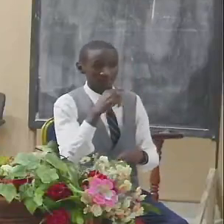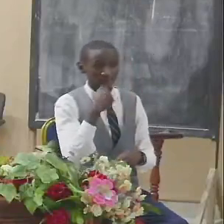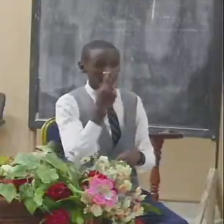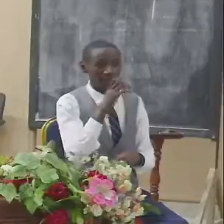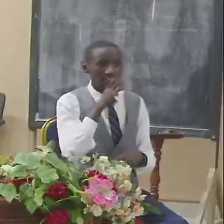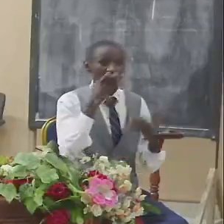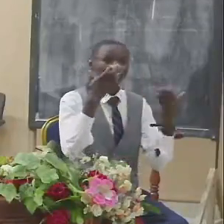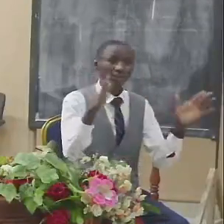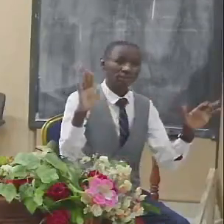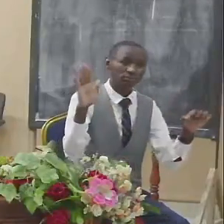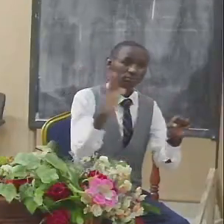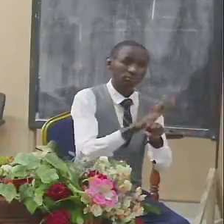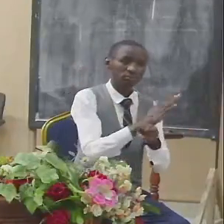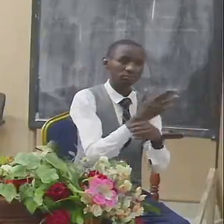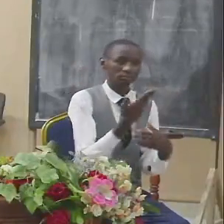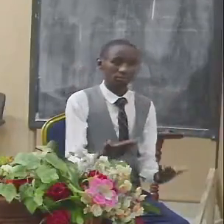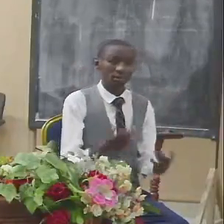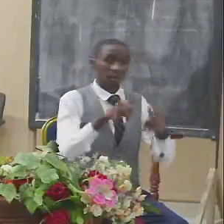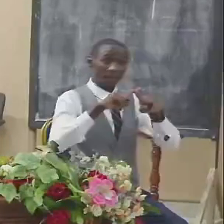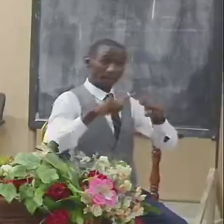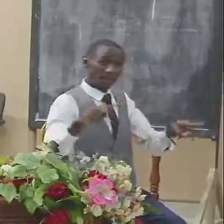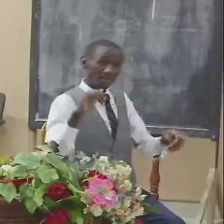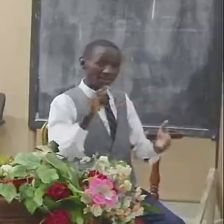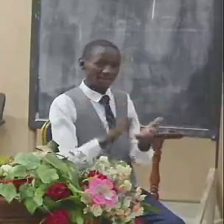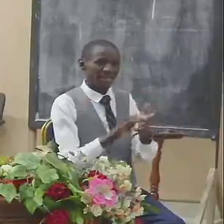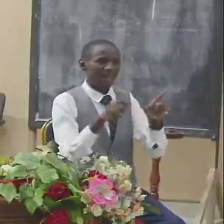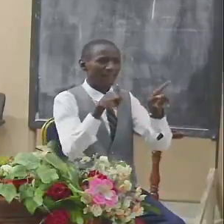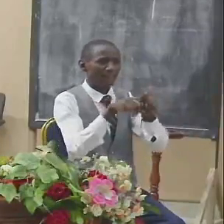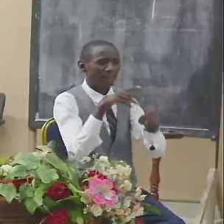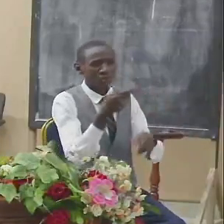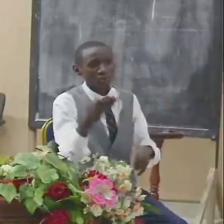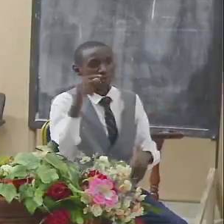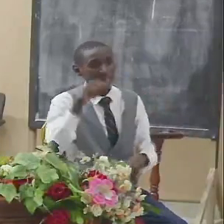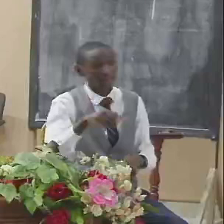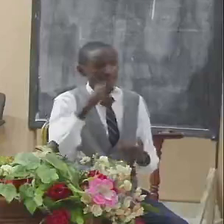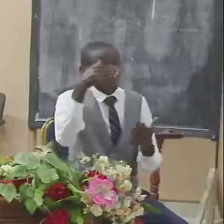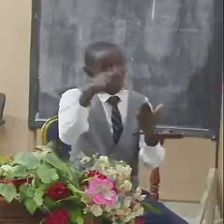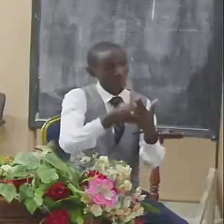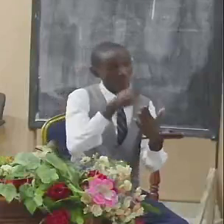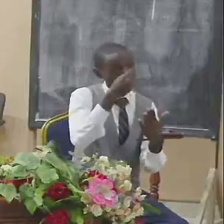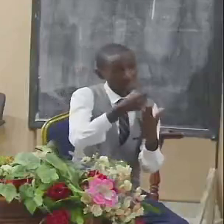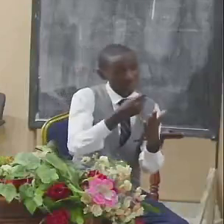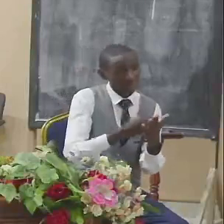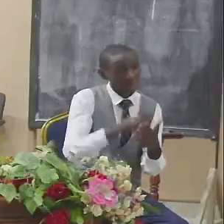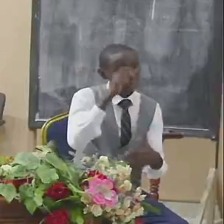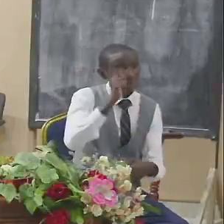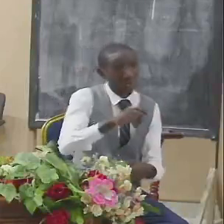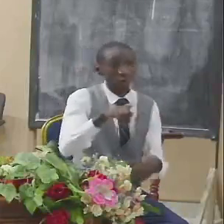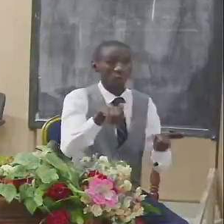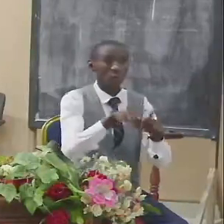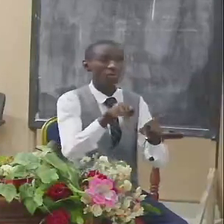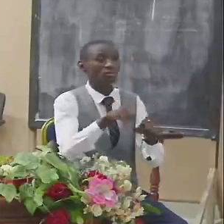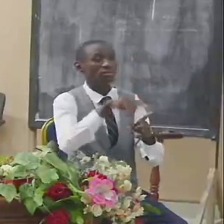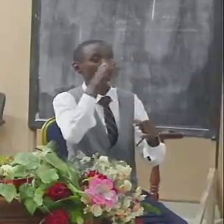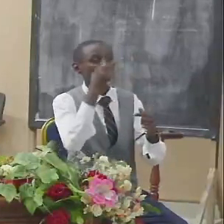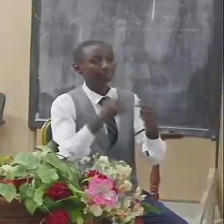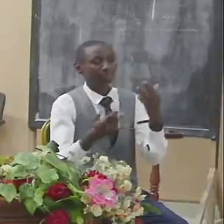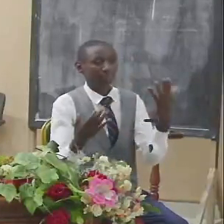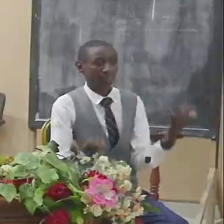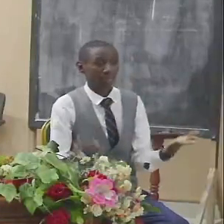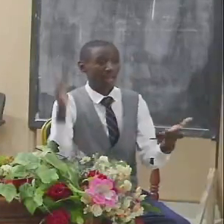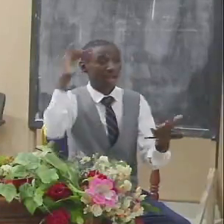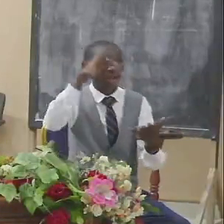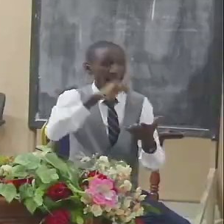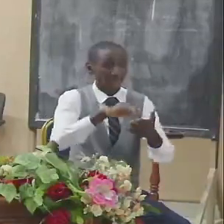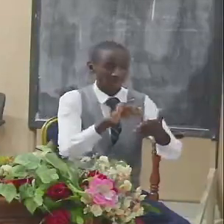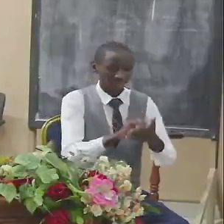Ahadi zilitimilika. Mais c'est la même chose que le Nouveau Testament doit finir aussi. Na ni vile vile njoo agano jipya inapaswa kumalizika vile. Et c'est ce